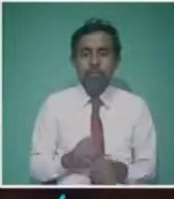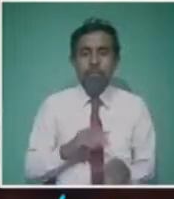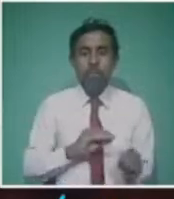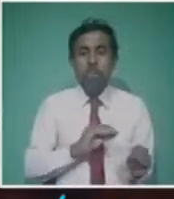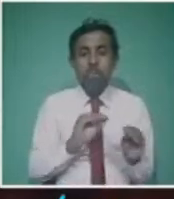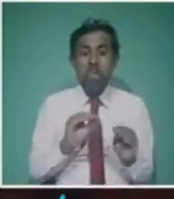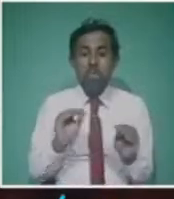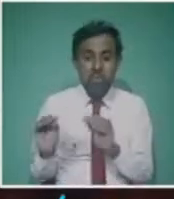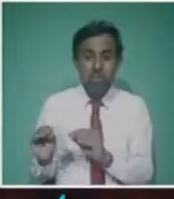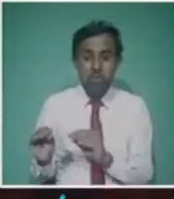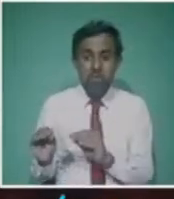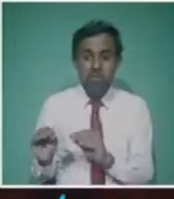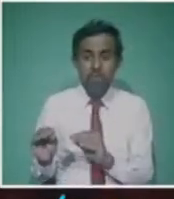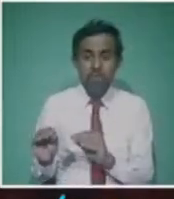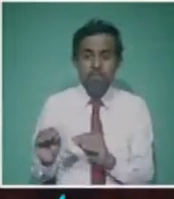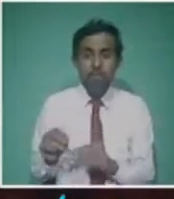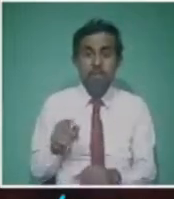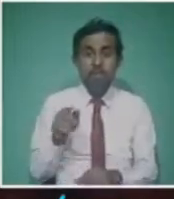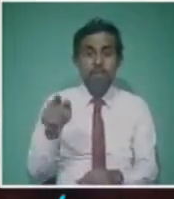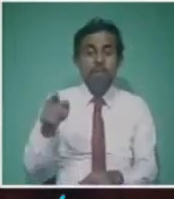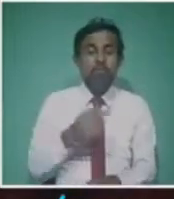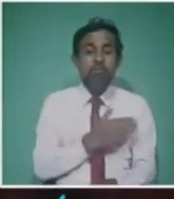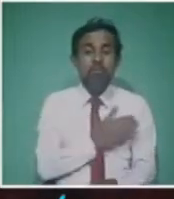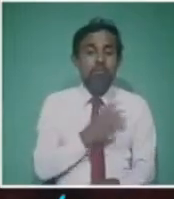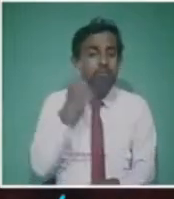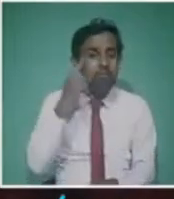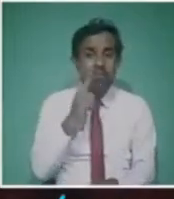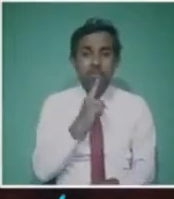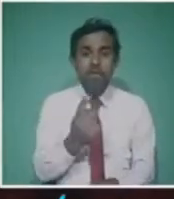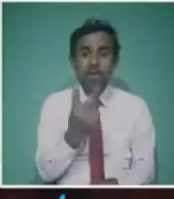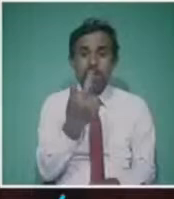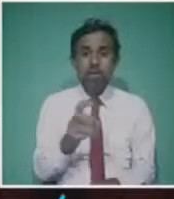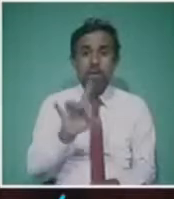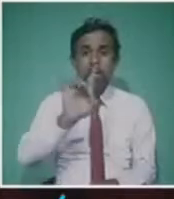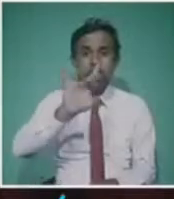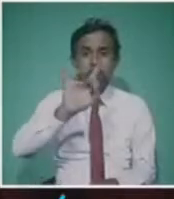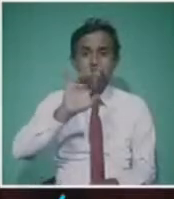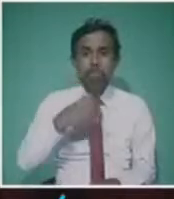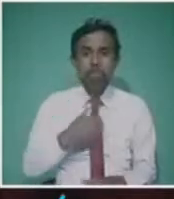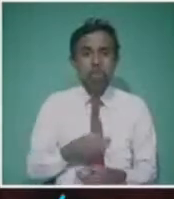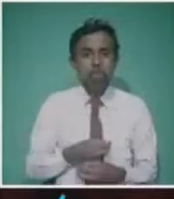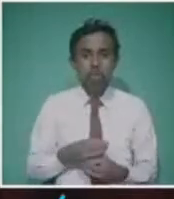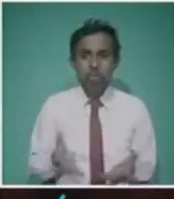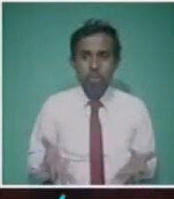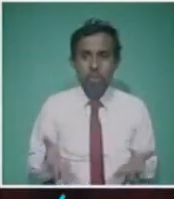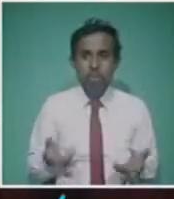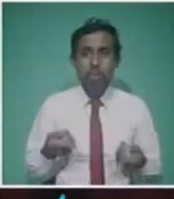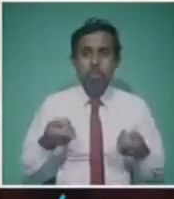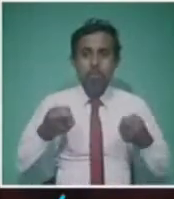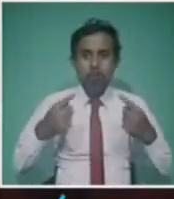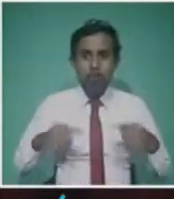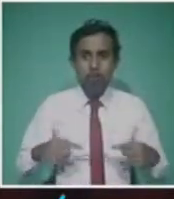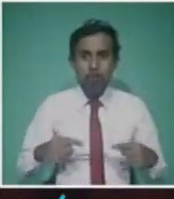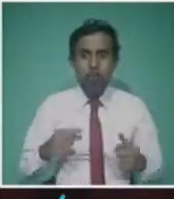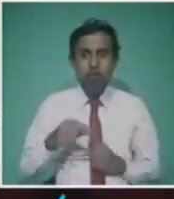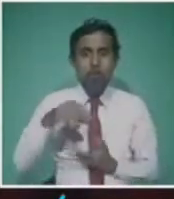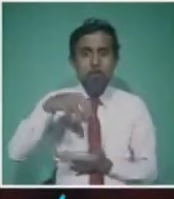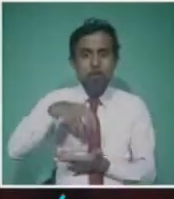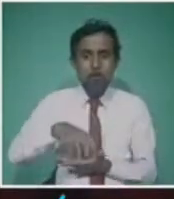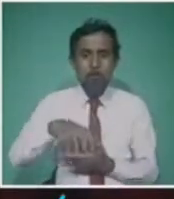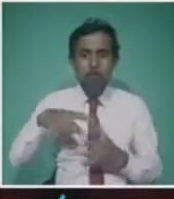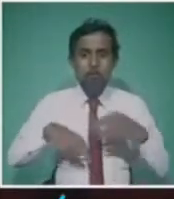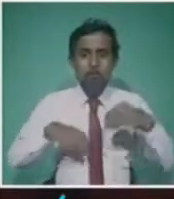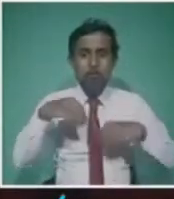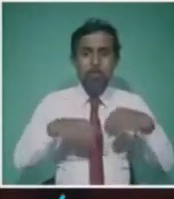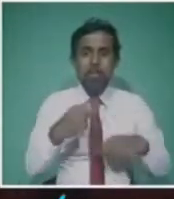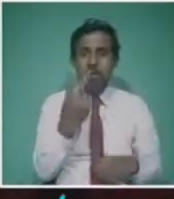කල්මරණවා කියල. හැබැ ඒ අයට මතක්කණ්ඩෝන එදා 2015 අපි පරාජයට පත්වනට පස්සේ පළාත්පාලන මැතිවරණය